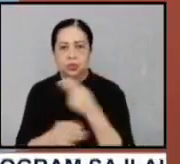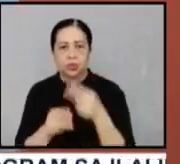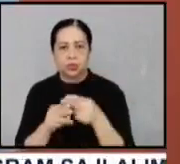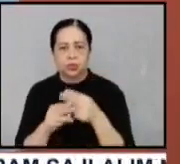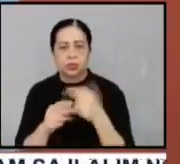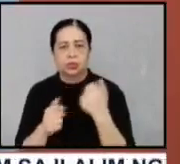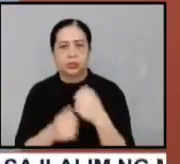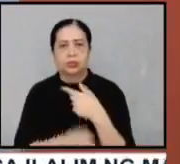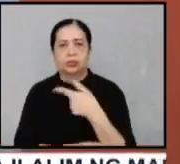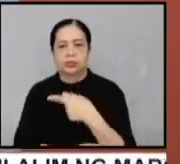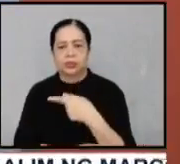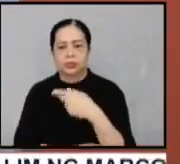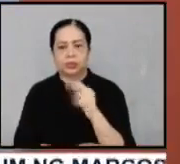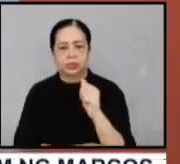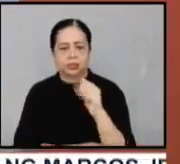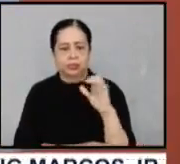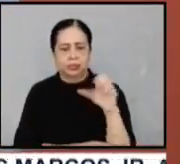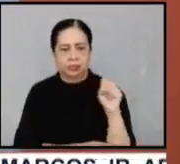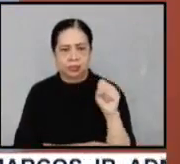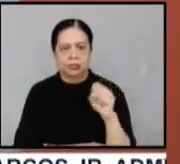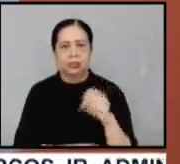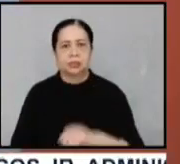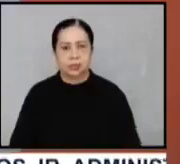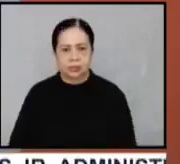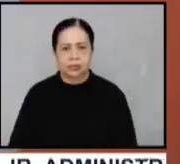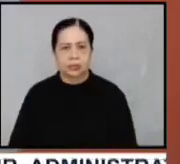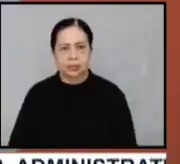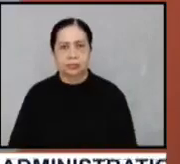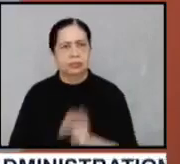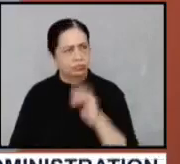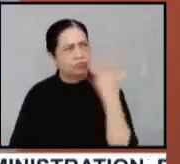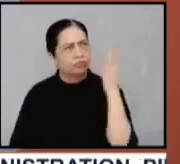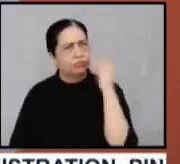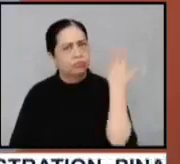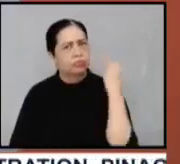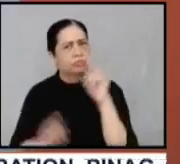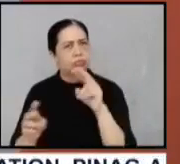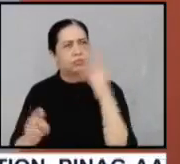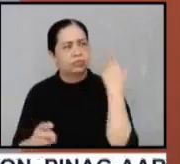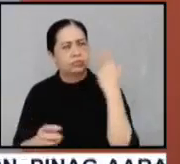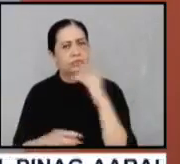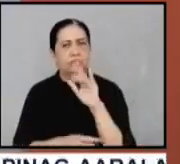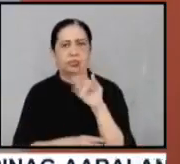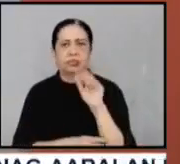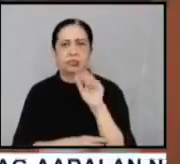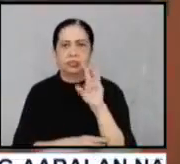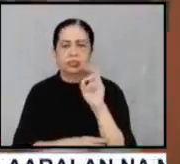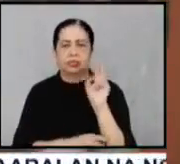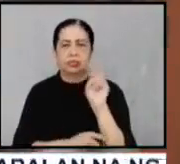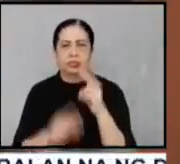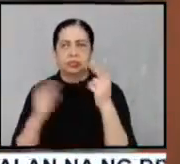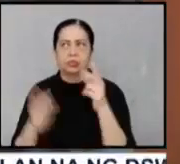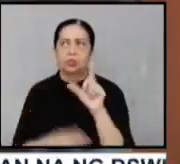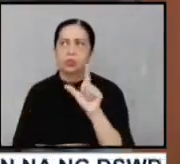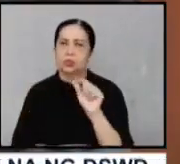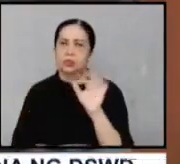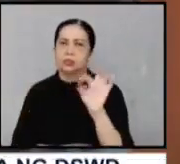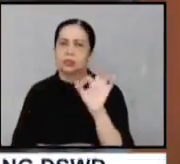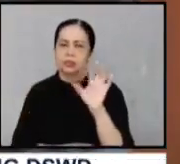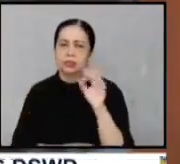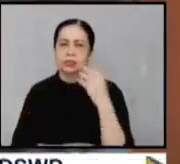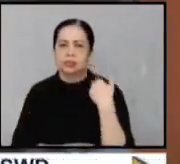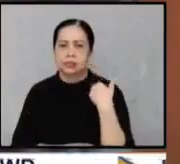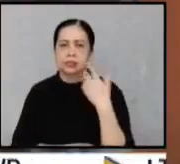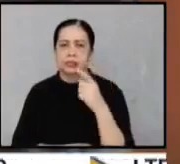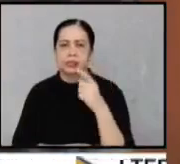po. Graces. Na siya. Yung nakadala yes, year 2016, yes. Nakapunta po kami dyan. Ako 2019 naman. 2019. Nakiawit ako kasama